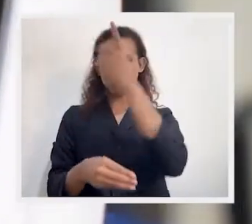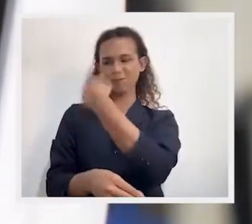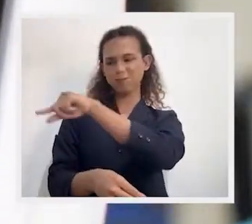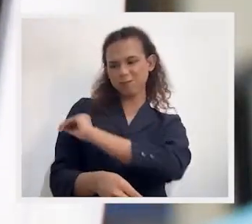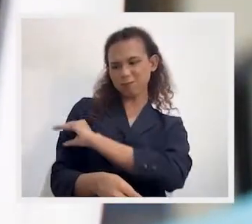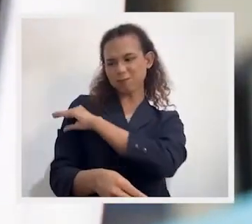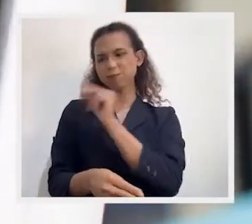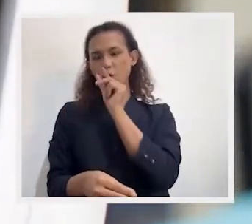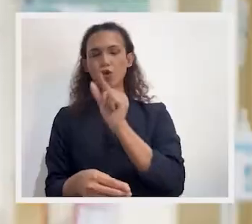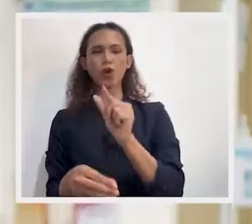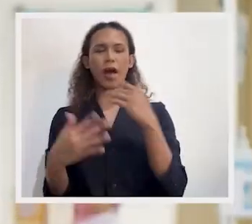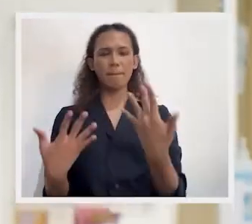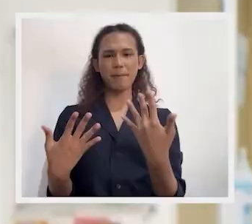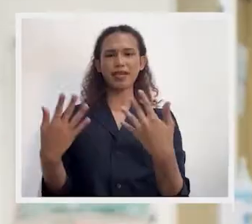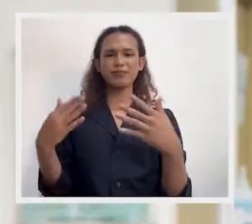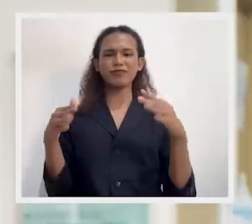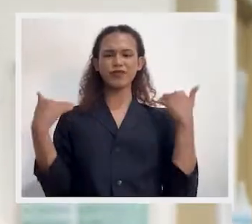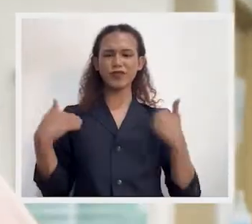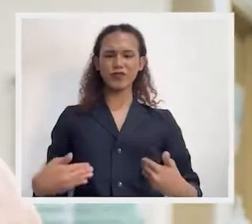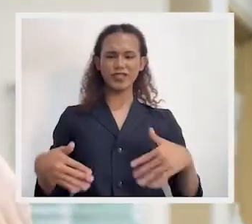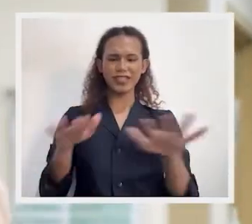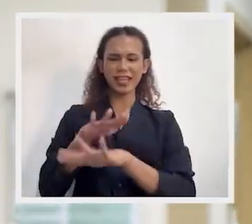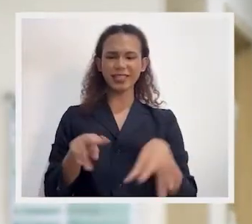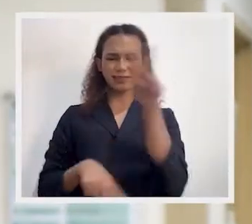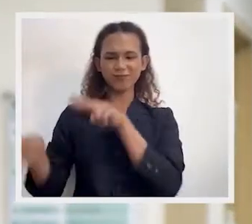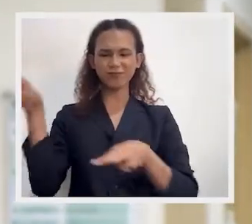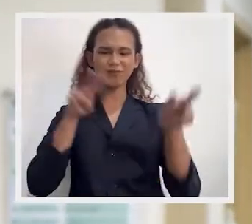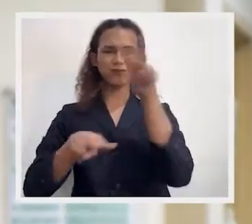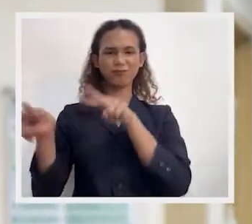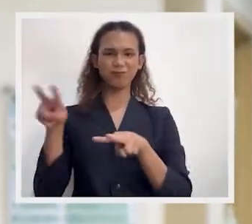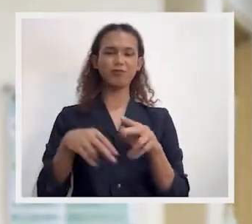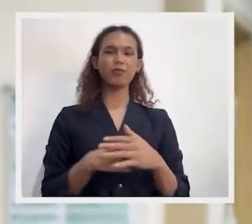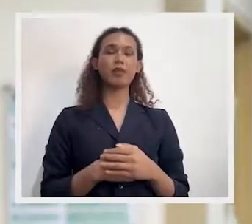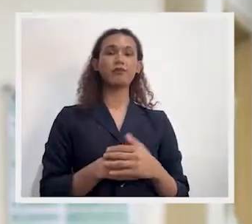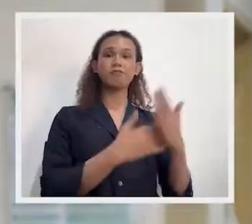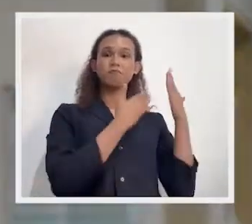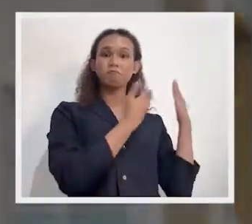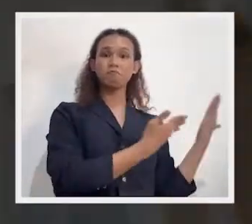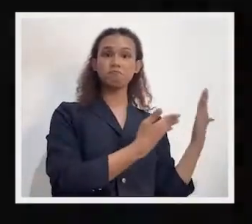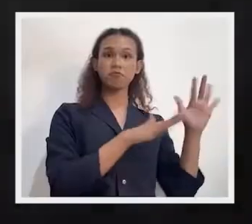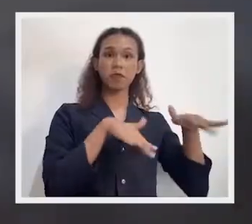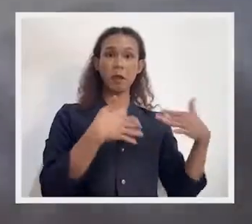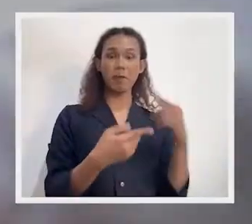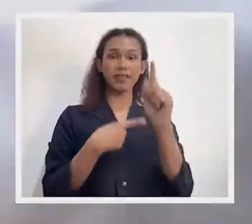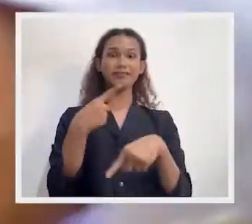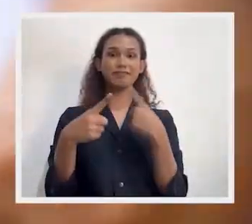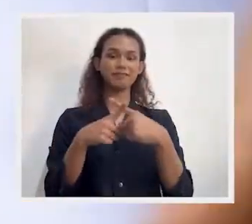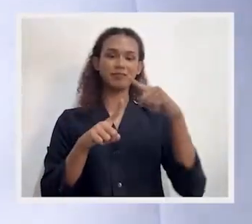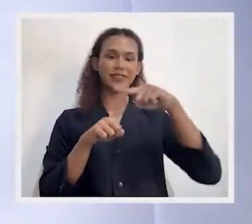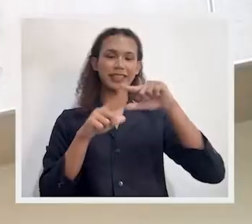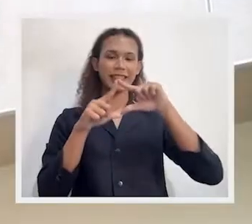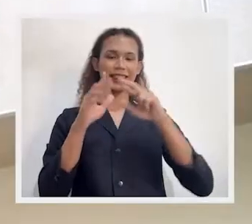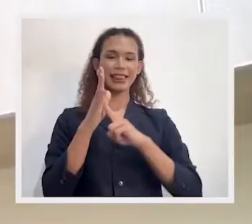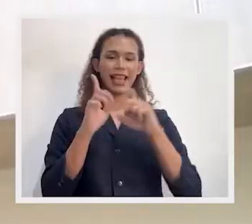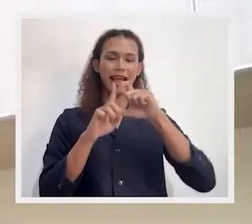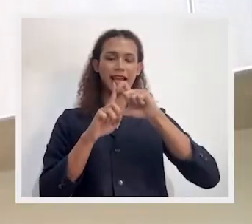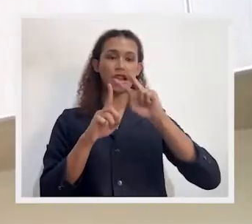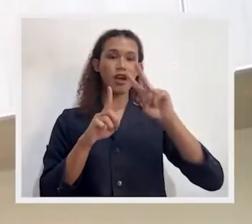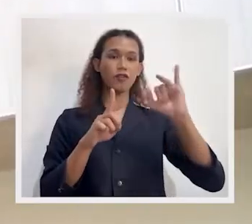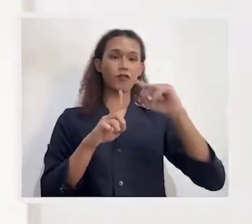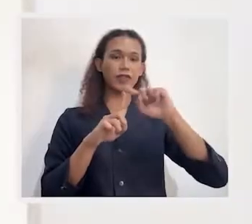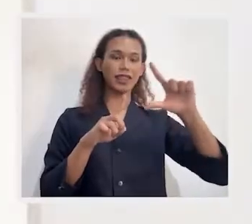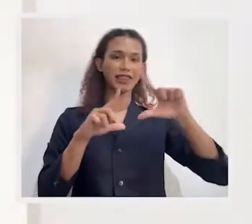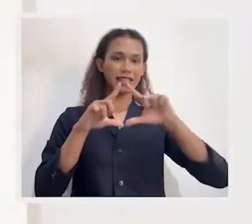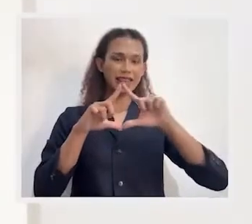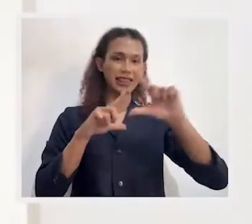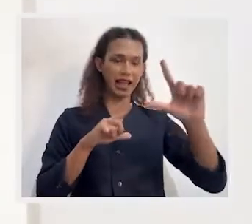keterampilan pemeriksaan fisik dasar penyandang disabilitas. Di antaranya keterampilan dalam mengukur tanda vital, tinggi